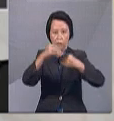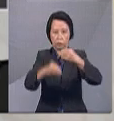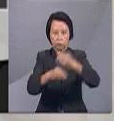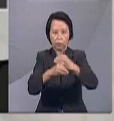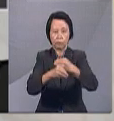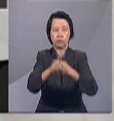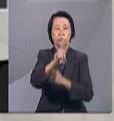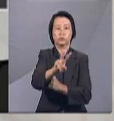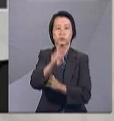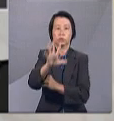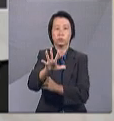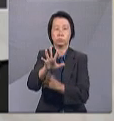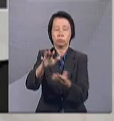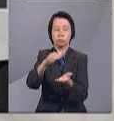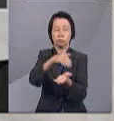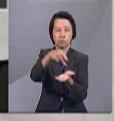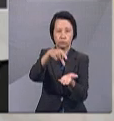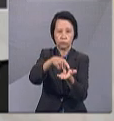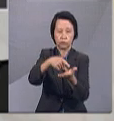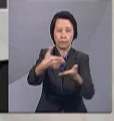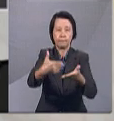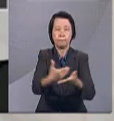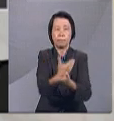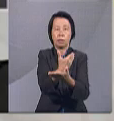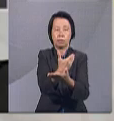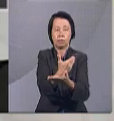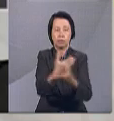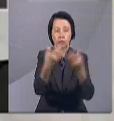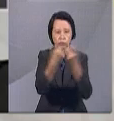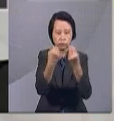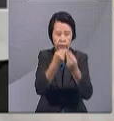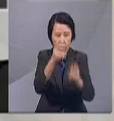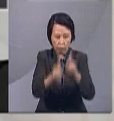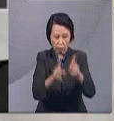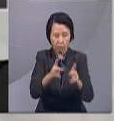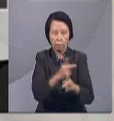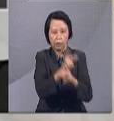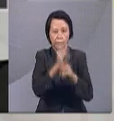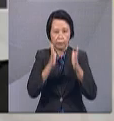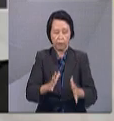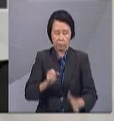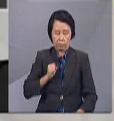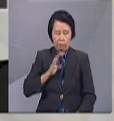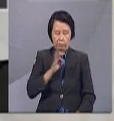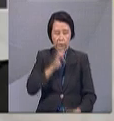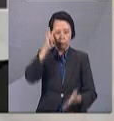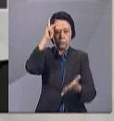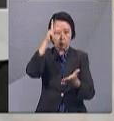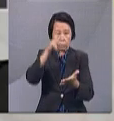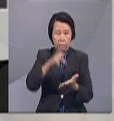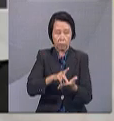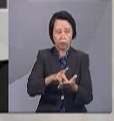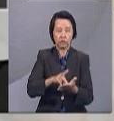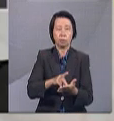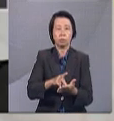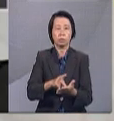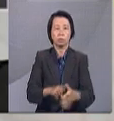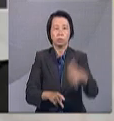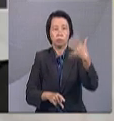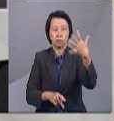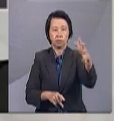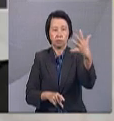25 pusat baru juga penghuni penjaga dan kaki tangannya dikenal pasti ialah